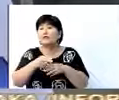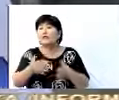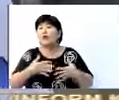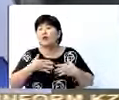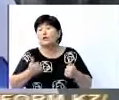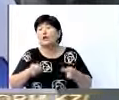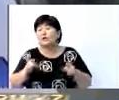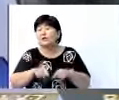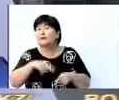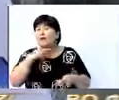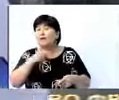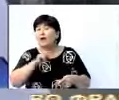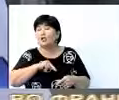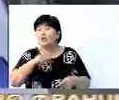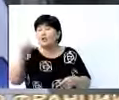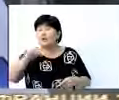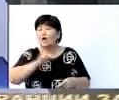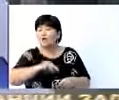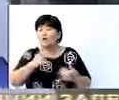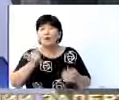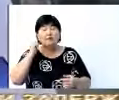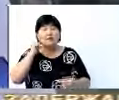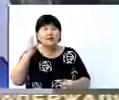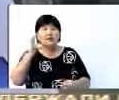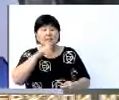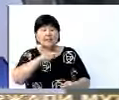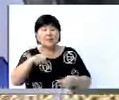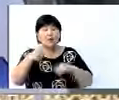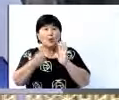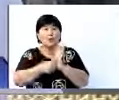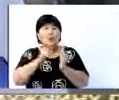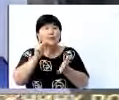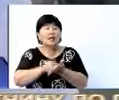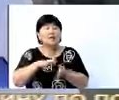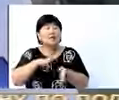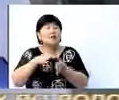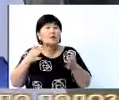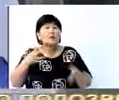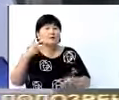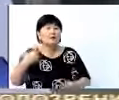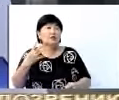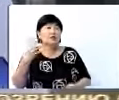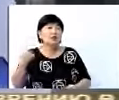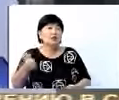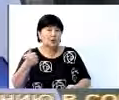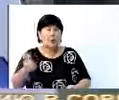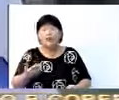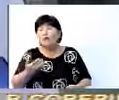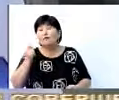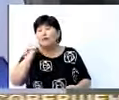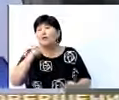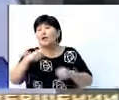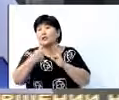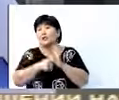здоровью, нравственности. Рабочая неделя для работников в возрасте от 14 до 16 лет должна быть не более 24 часов. В возрасте